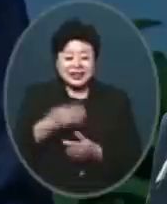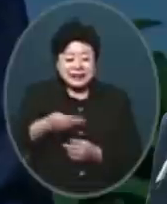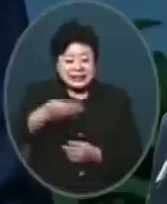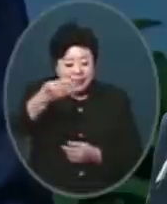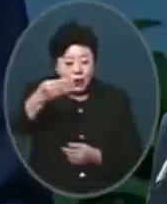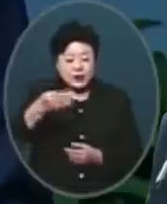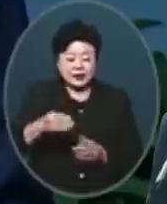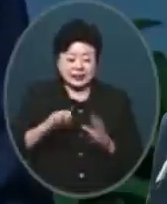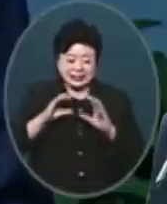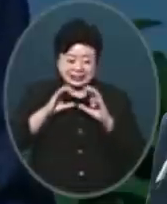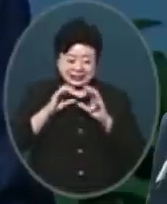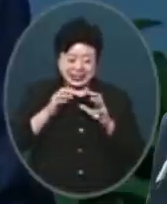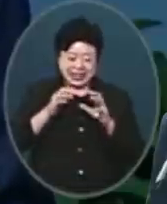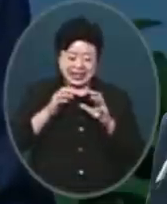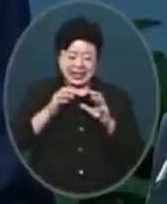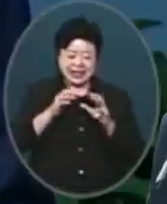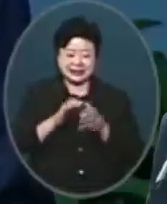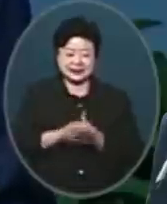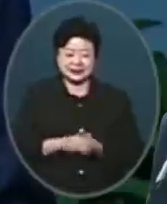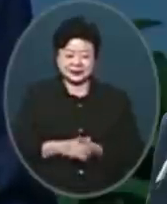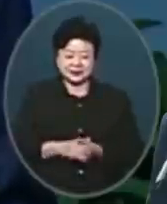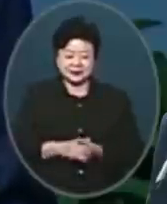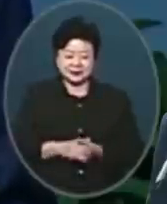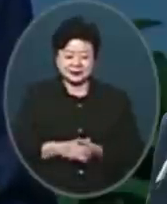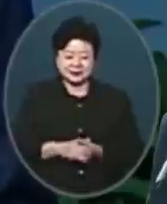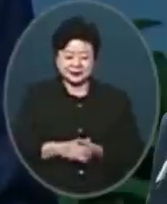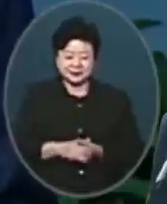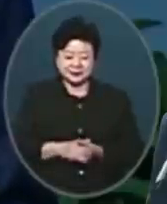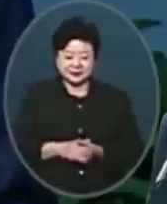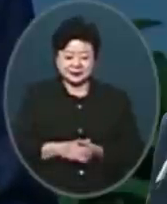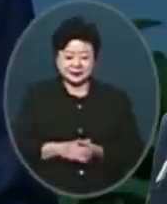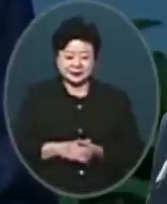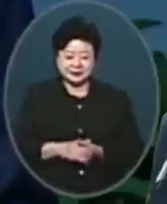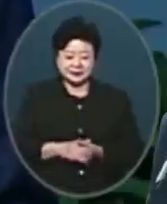4차원의 세계에